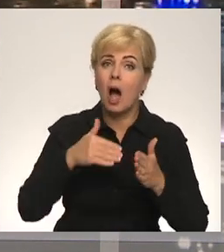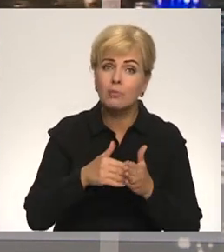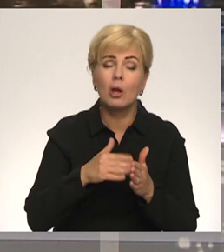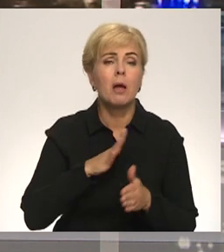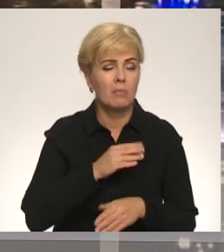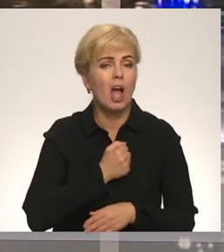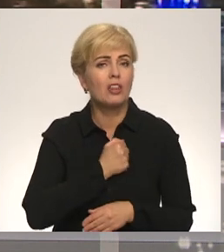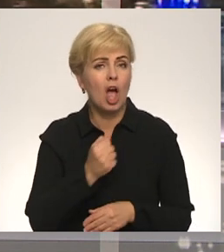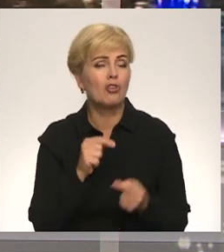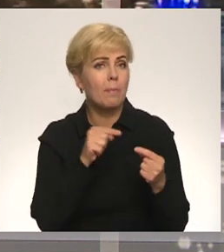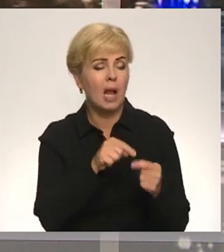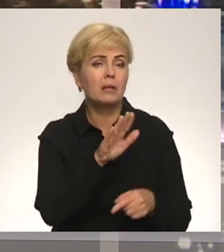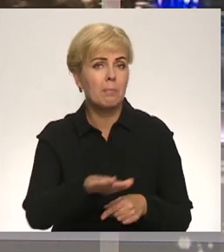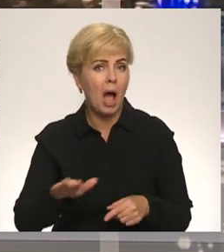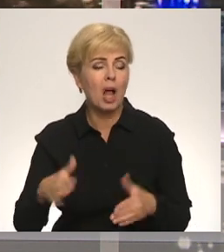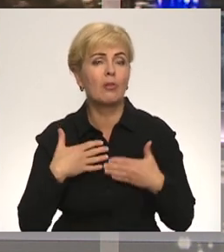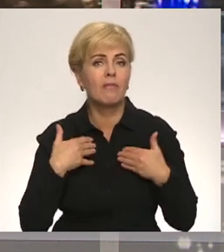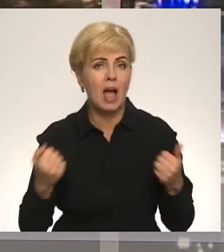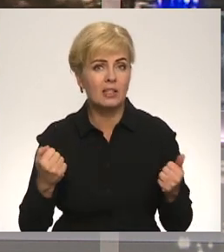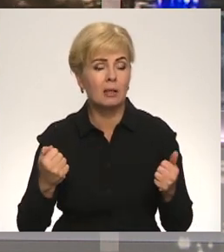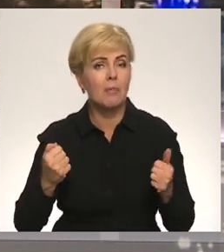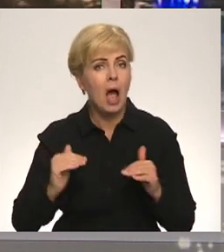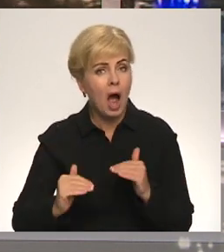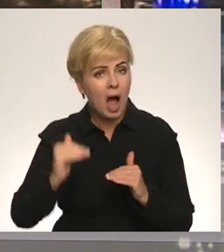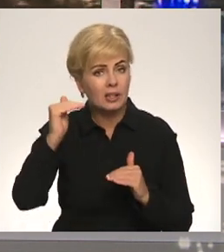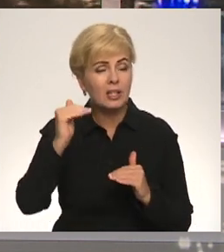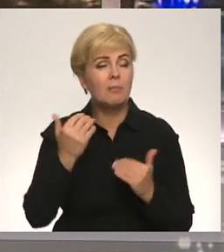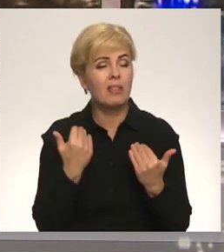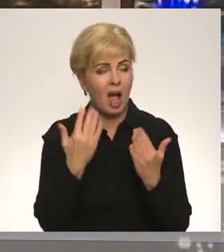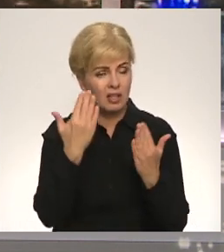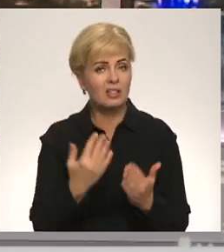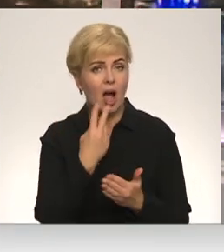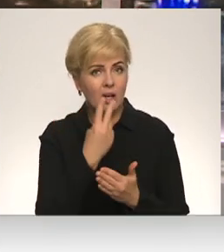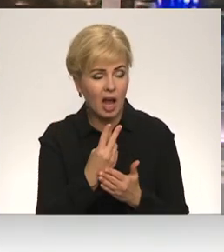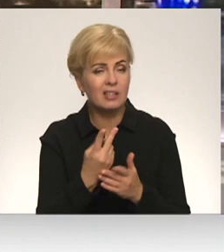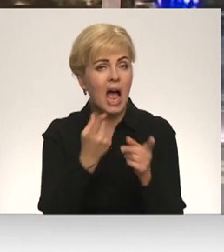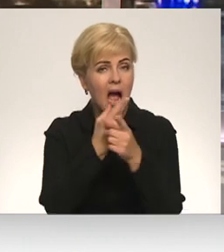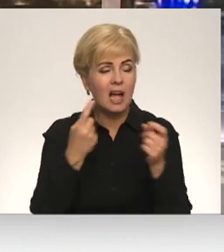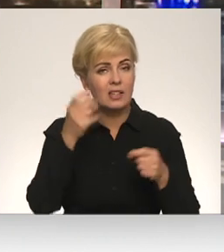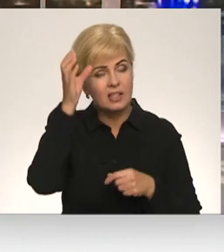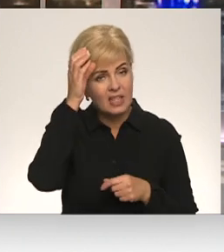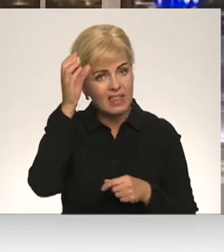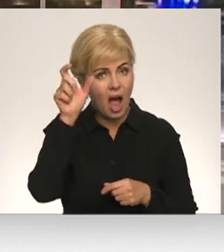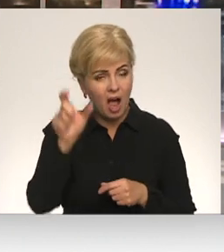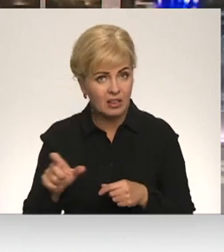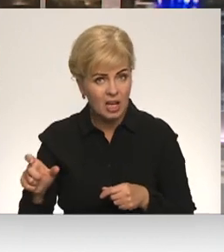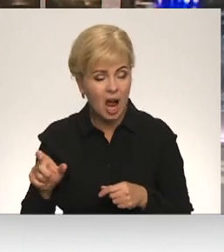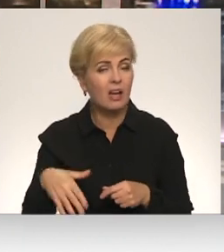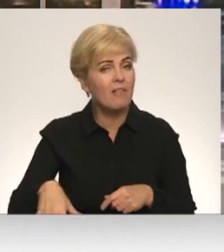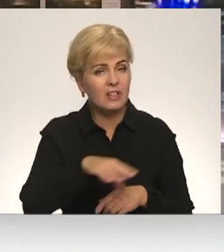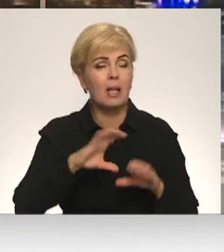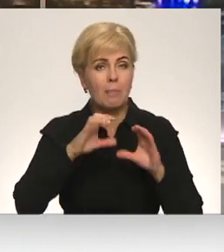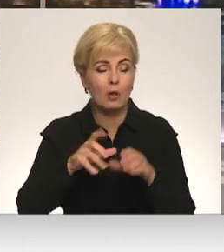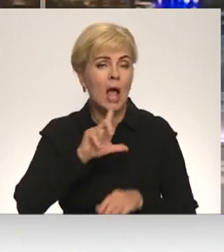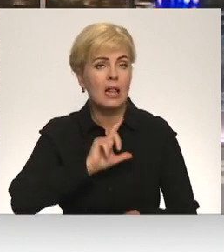visai nežēlīgi pret bērnu veselību un attīstību. Tās sekas redzams jau tagad, atzīst zinātnieki visā pasaulē. Arī Latvijas